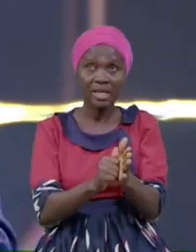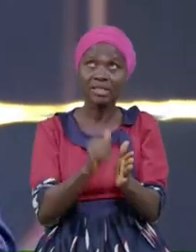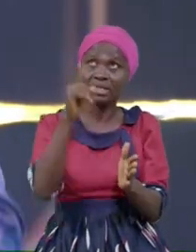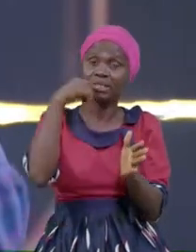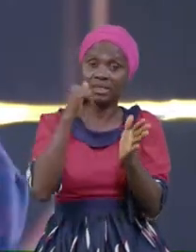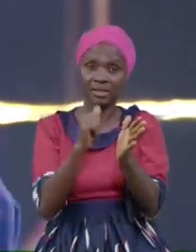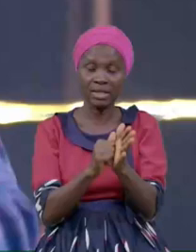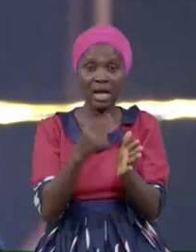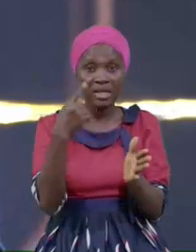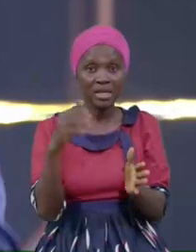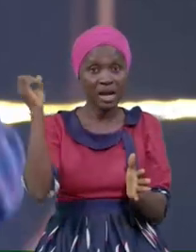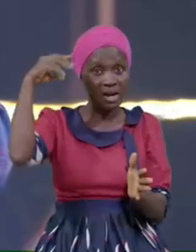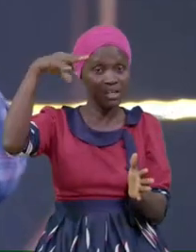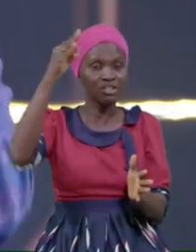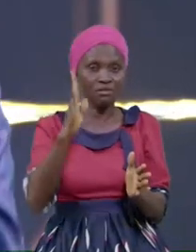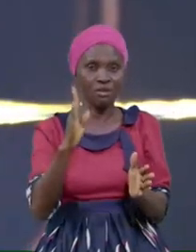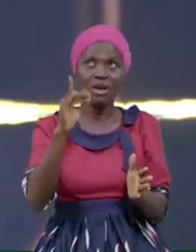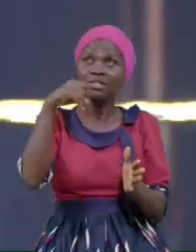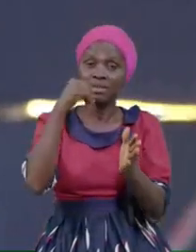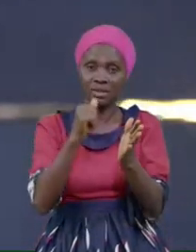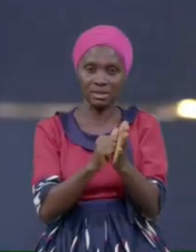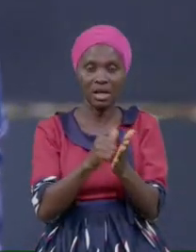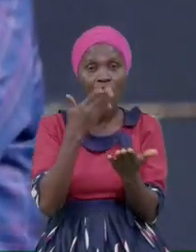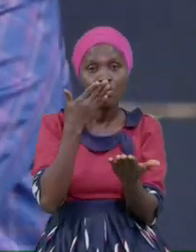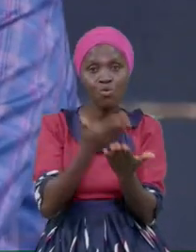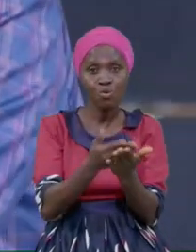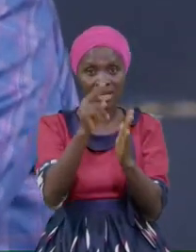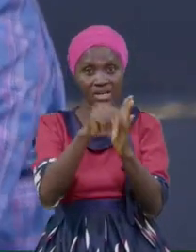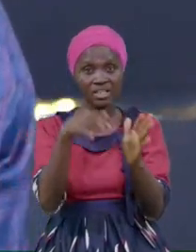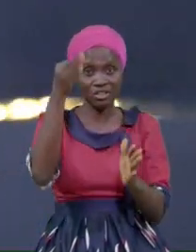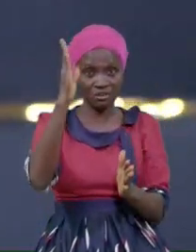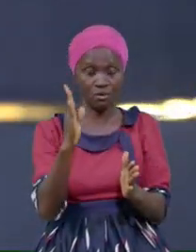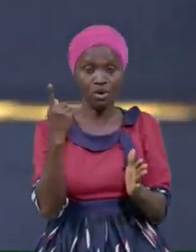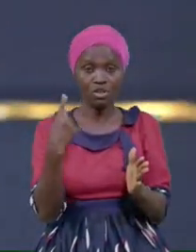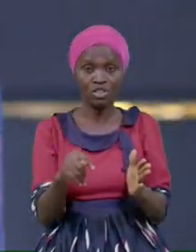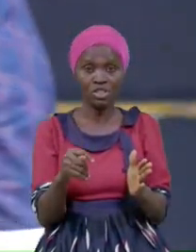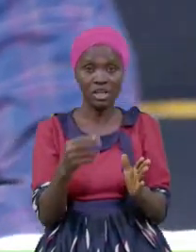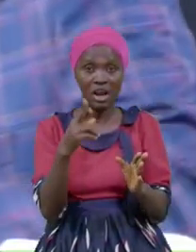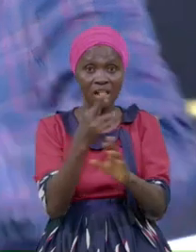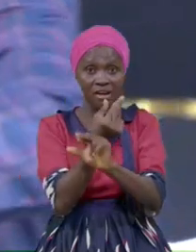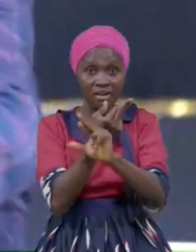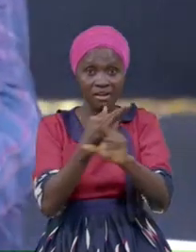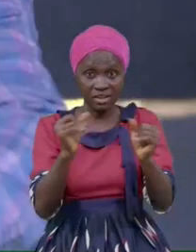Dieu, c'est la bonté de Dieu. Il dit, la rédemption de Dieu, il dit,